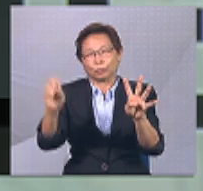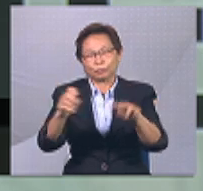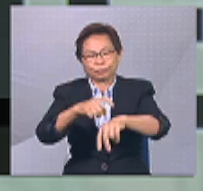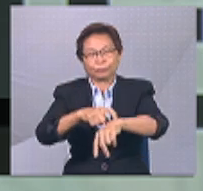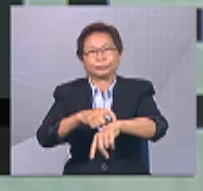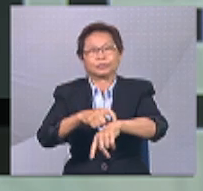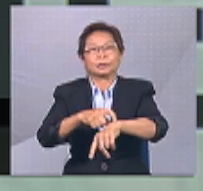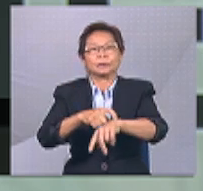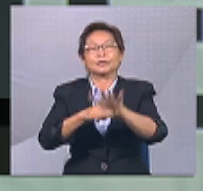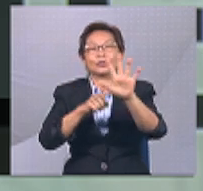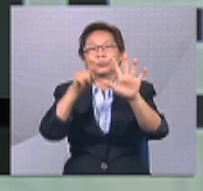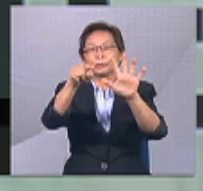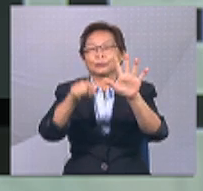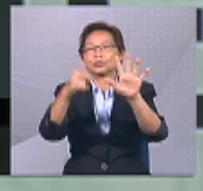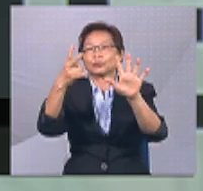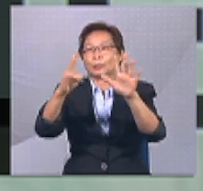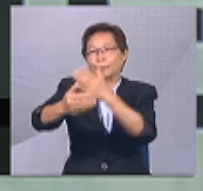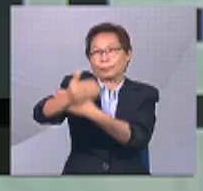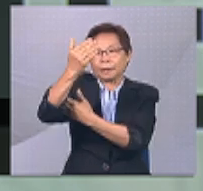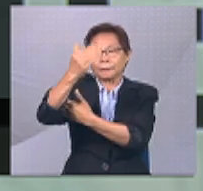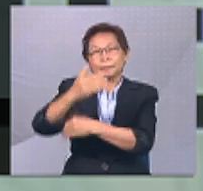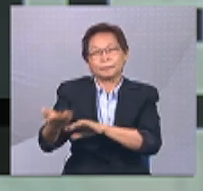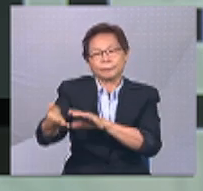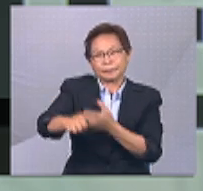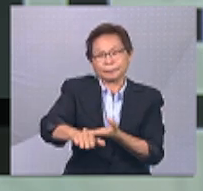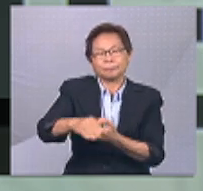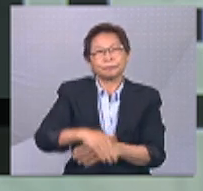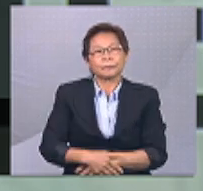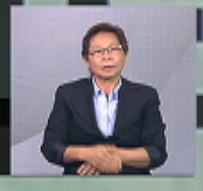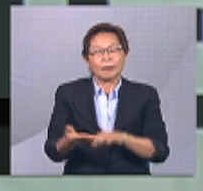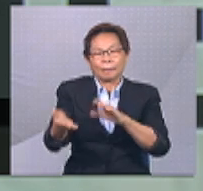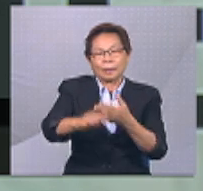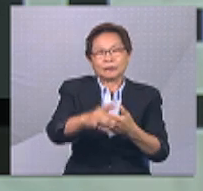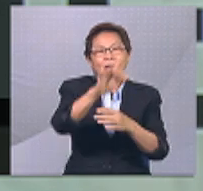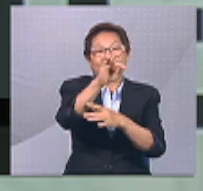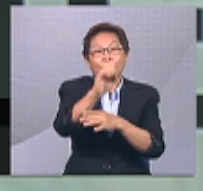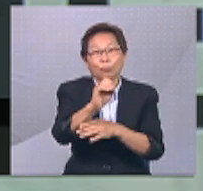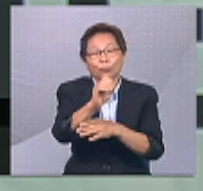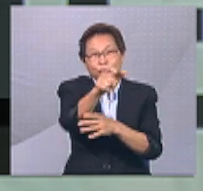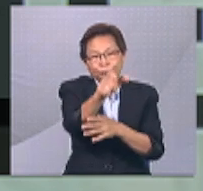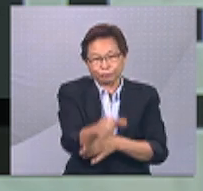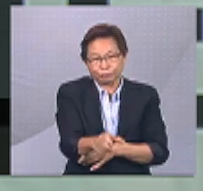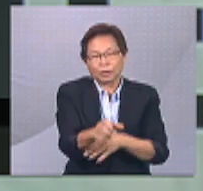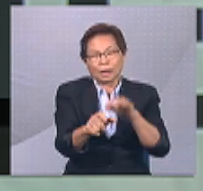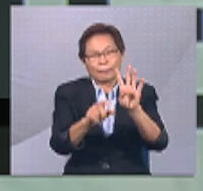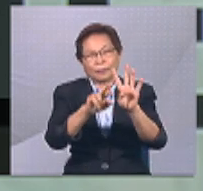jam 5.17 pagi. Kes kematian ke-80, iaitu kes